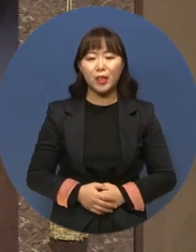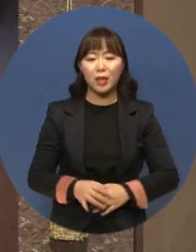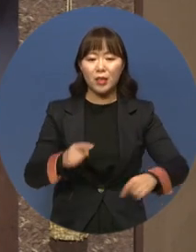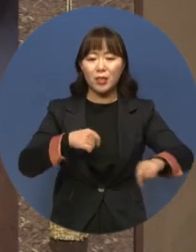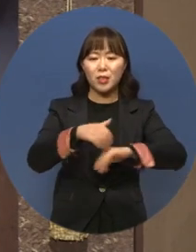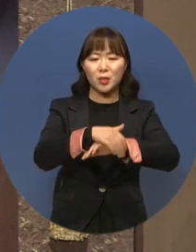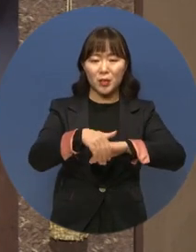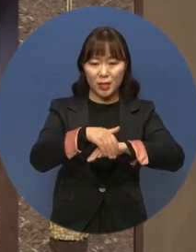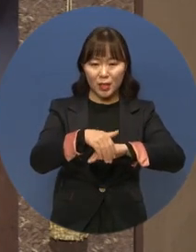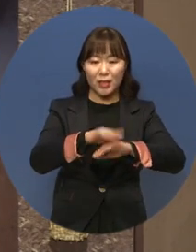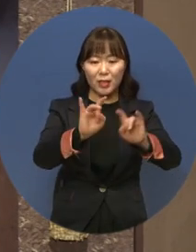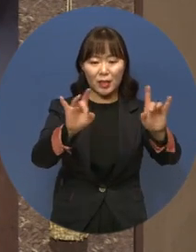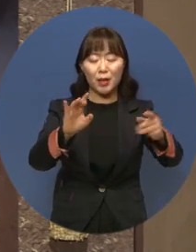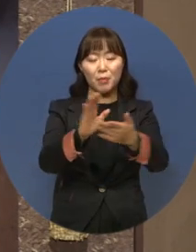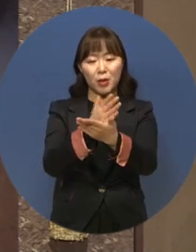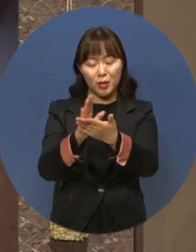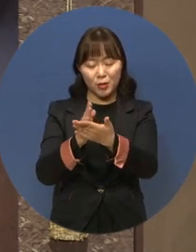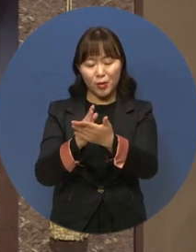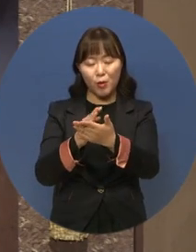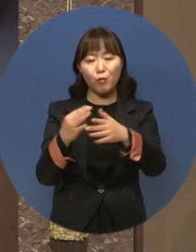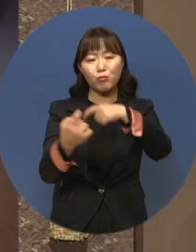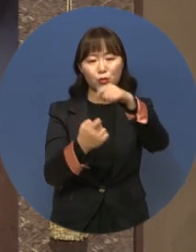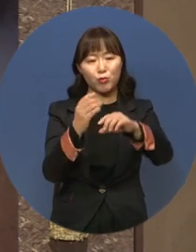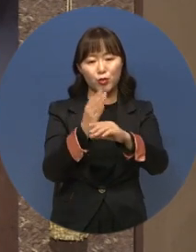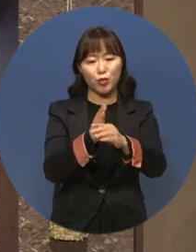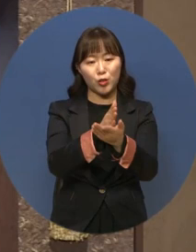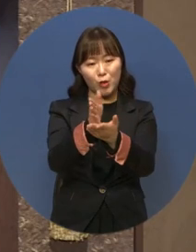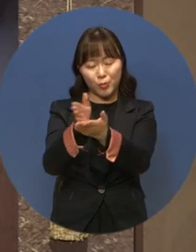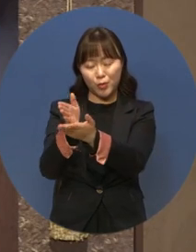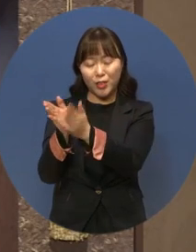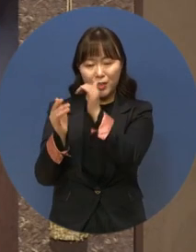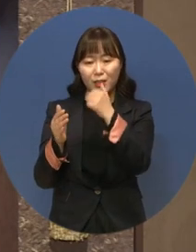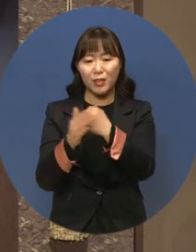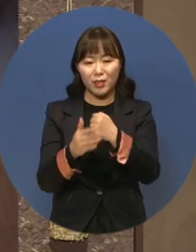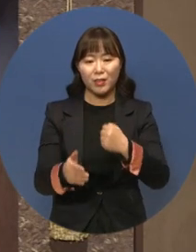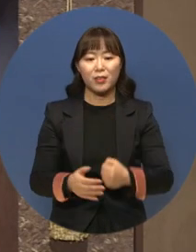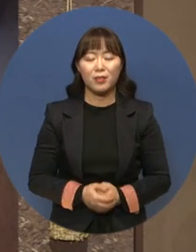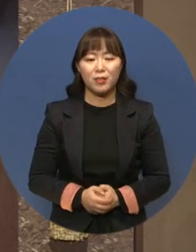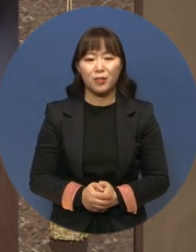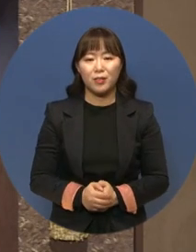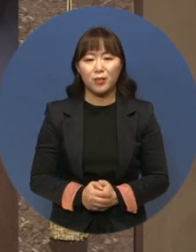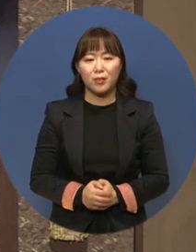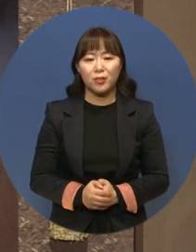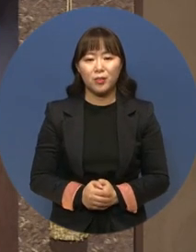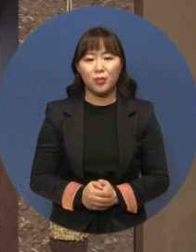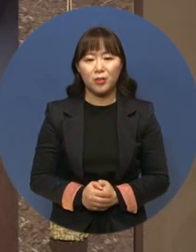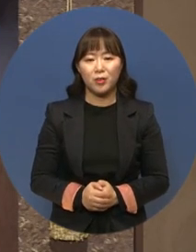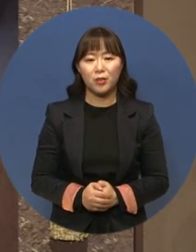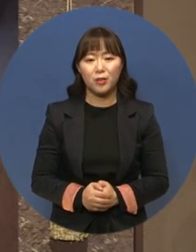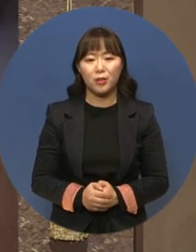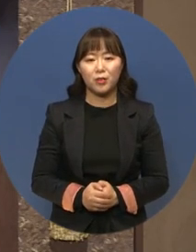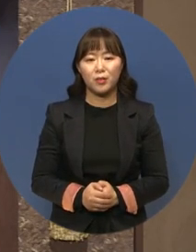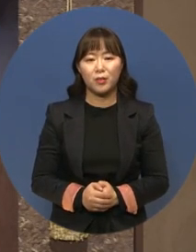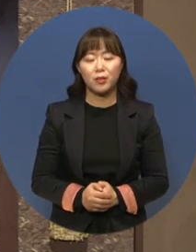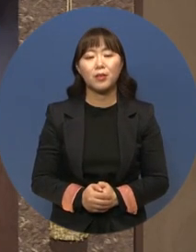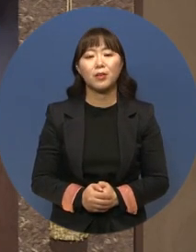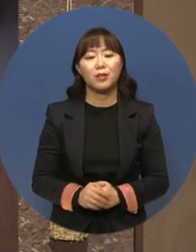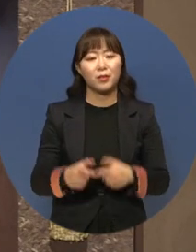정책들이 별도로 이렇게 움직이고 있는 것은 네, 또 전문 분야가 예, 있으니까요. 그렇죠. 예, 그렇게 되고 있죠. 그런 것들이 이제